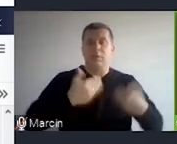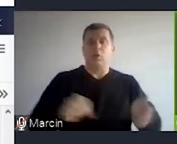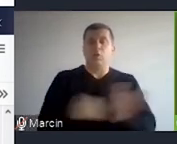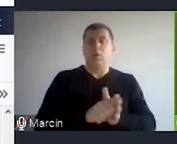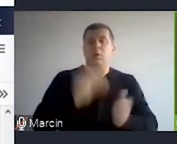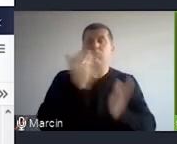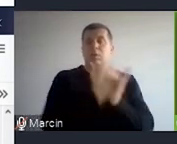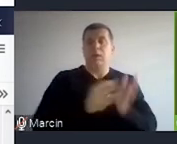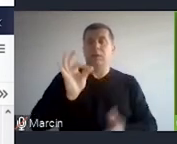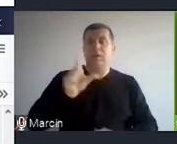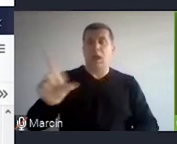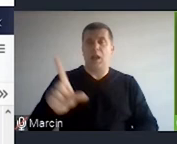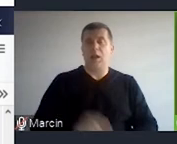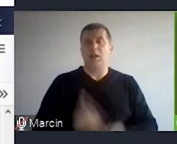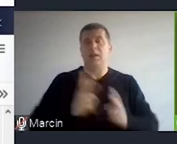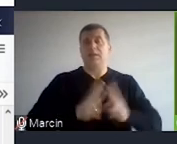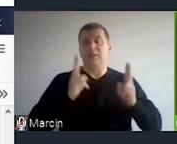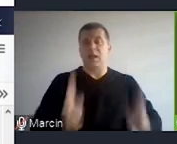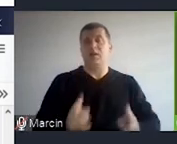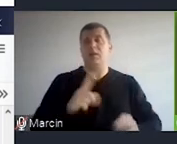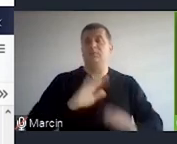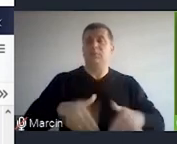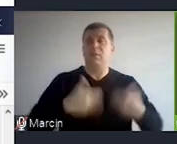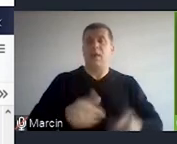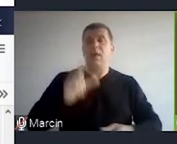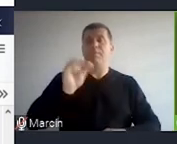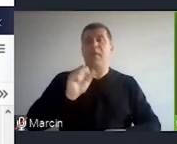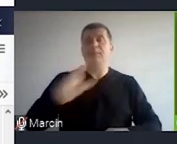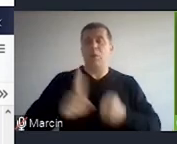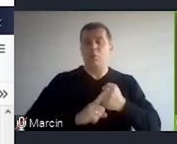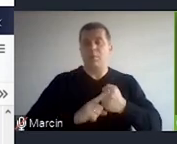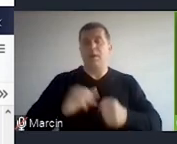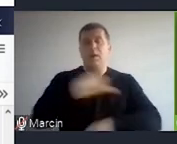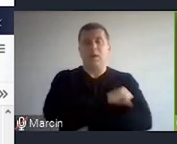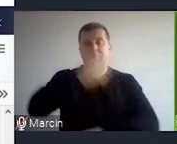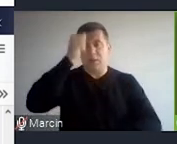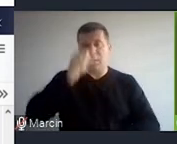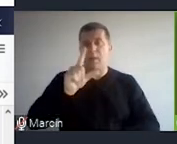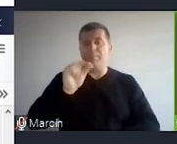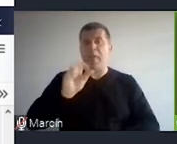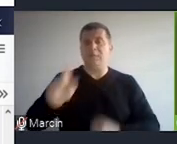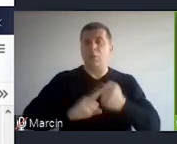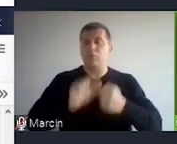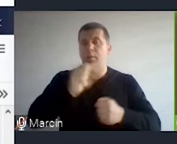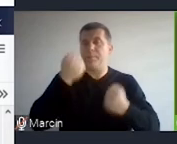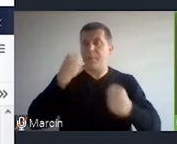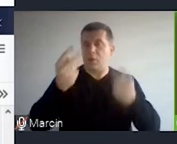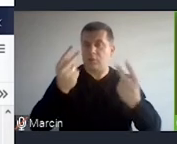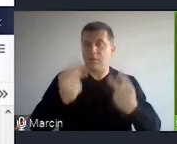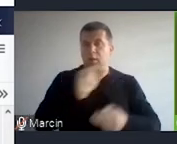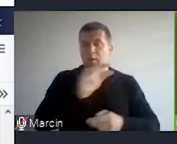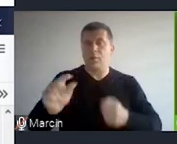SL-a. Zakres tej sprawozdawczości, PESEL, imię i nazwisko, ten PESEL jest bardzo ważny, bo to po